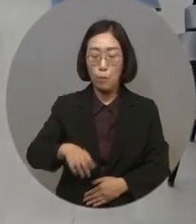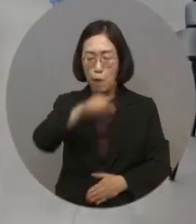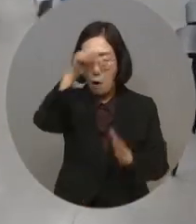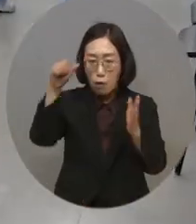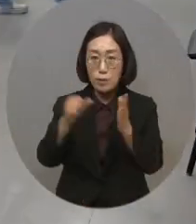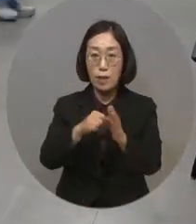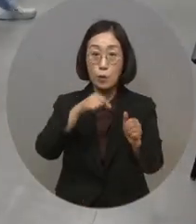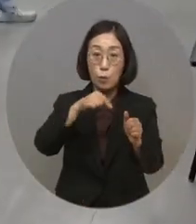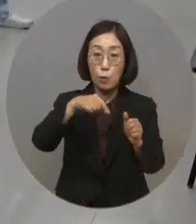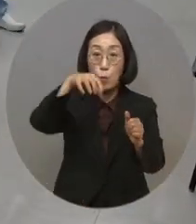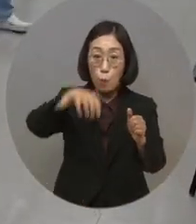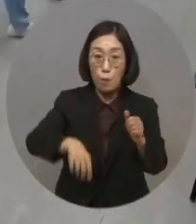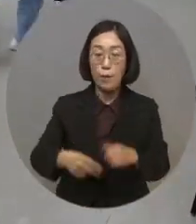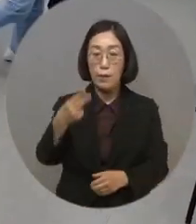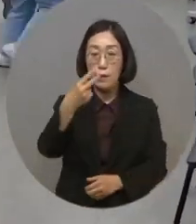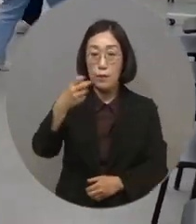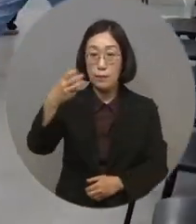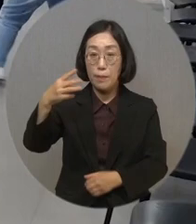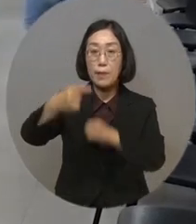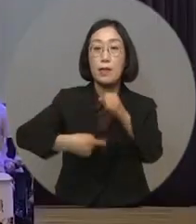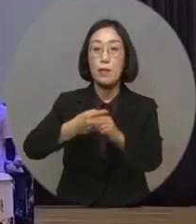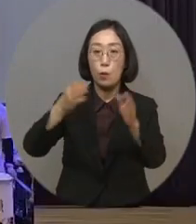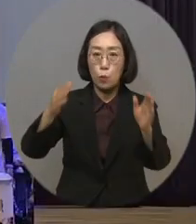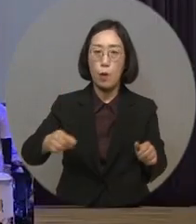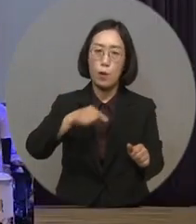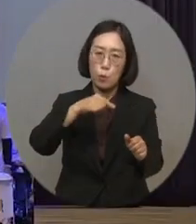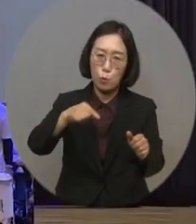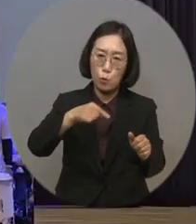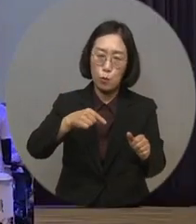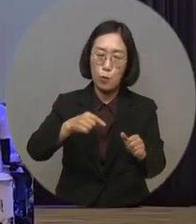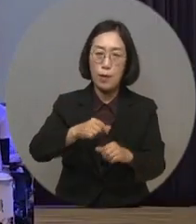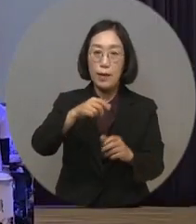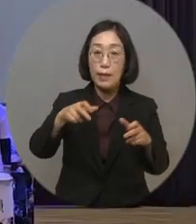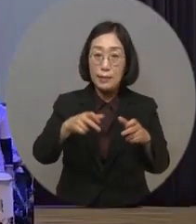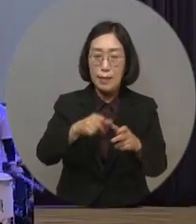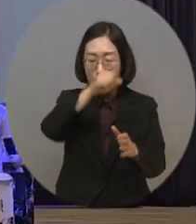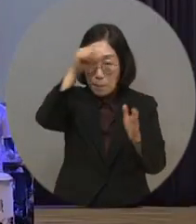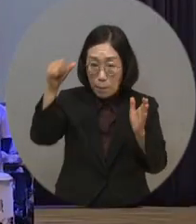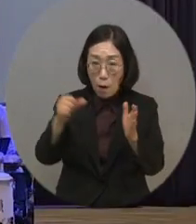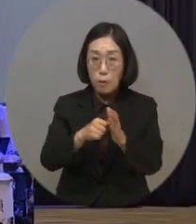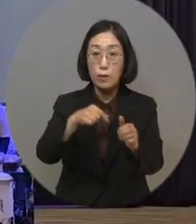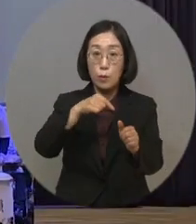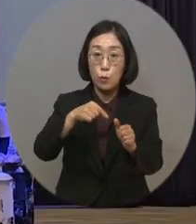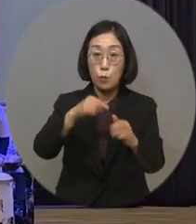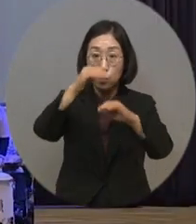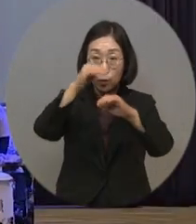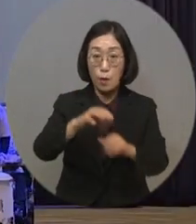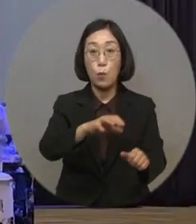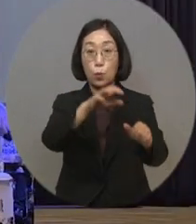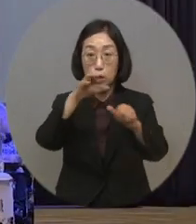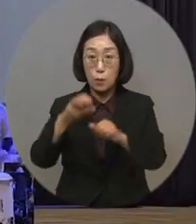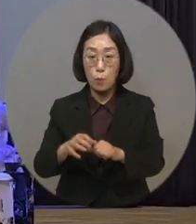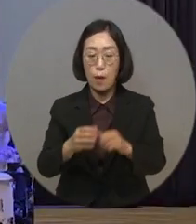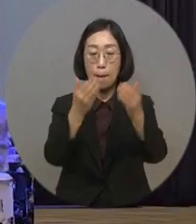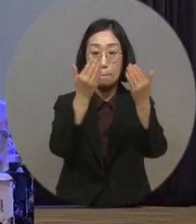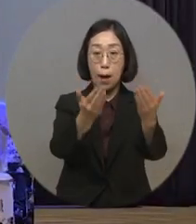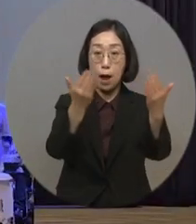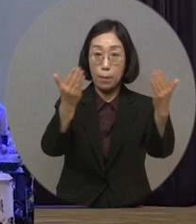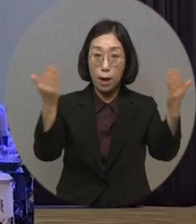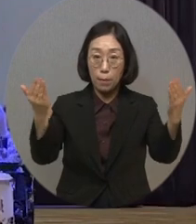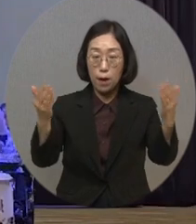교육원은 2023년 한해 동안 진행해 온 장애인 평생학습 결과물을 활용해 다양한 전시 를 열고 지역